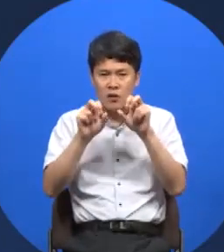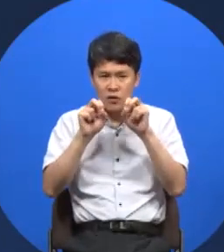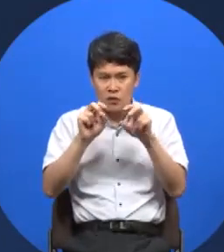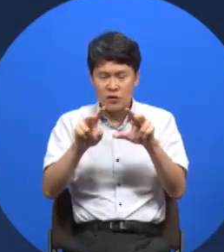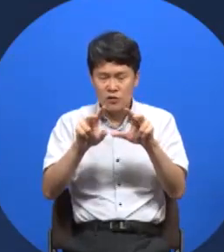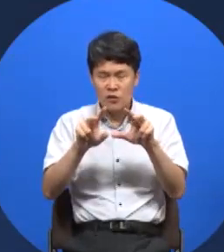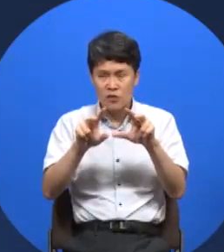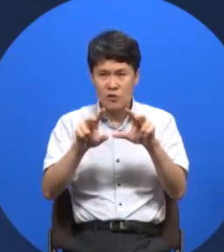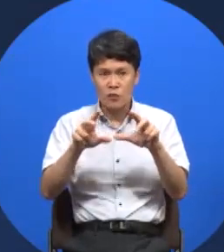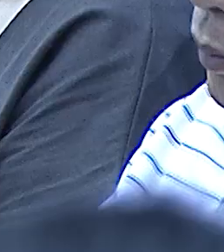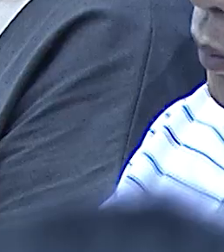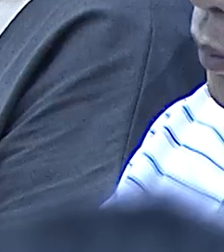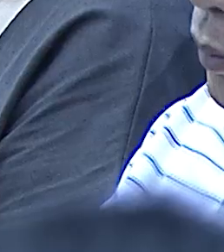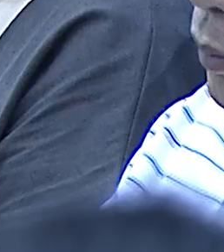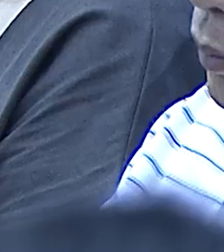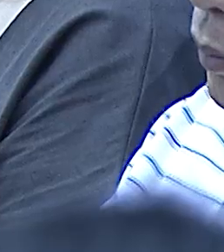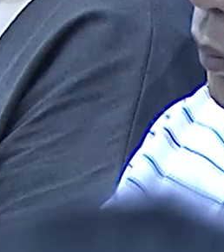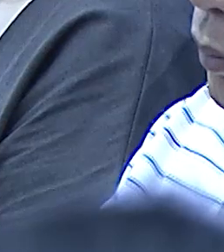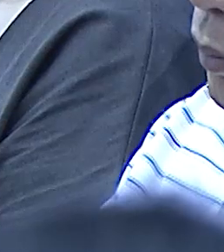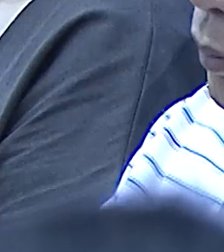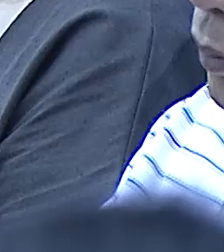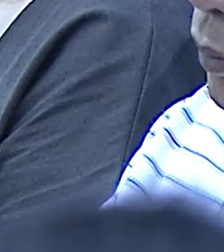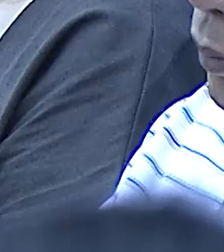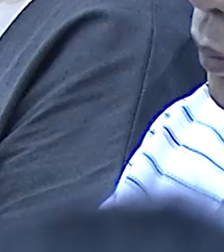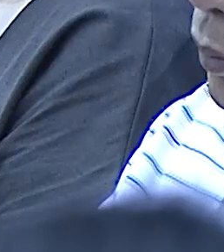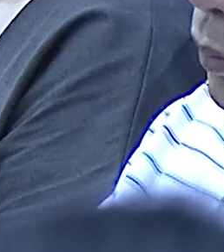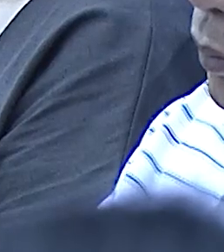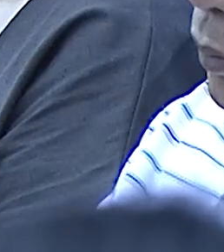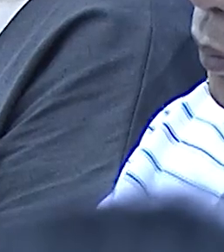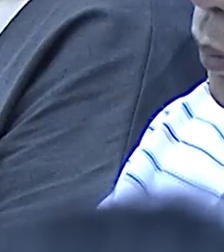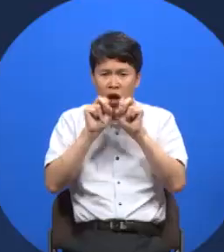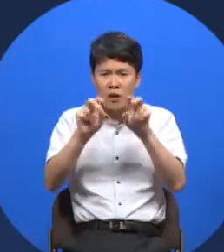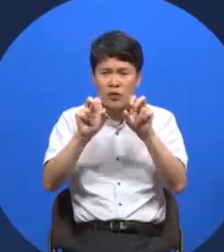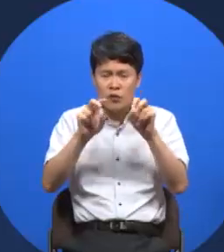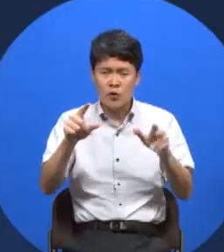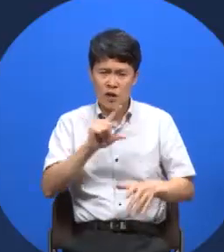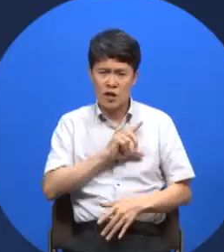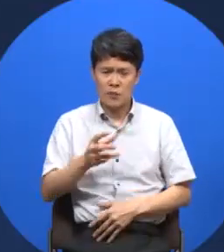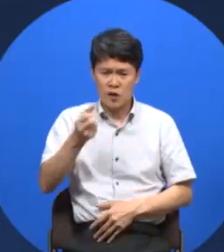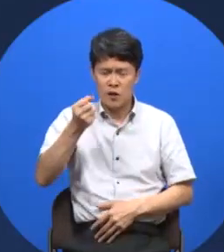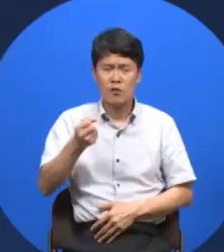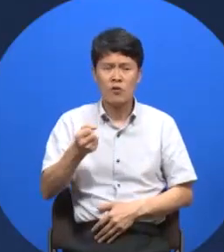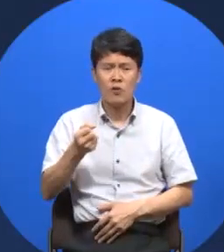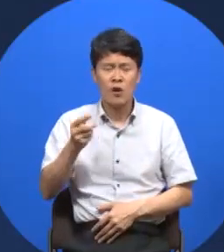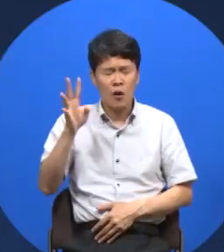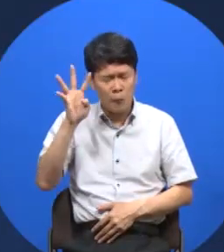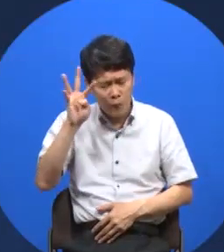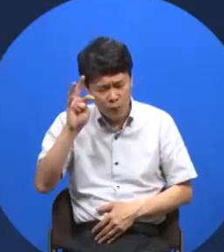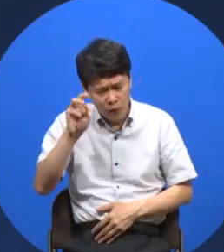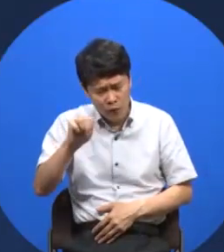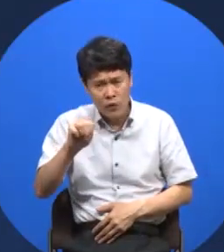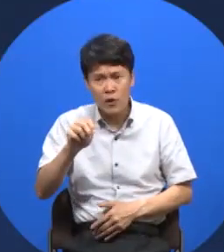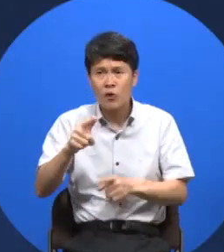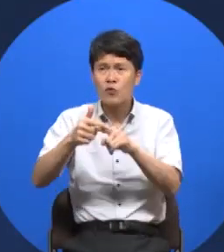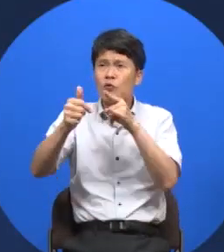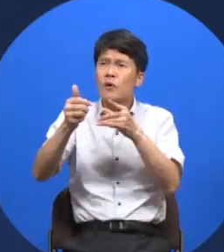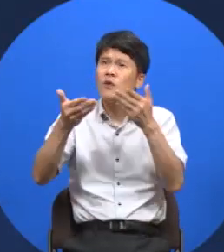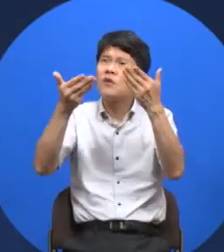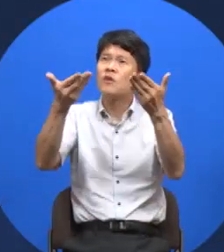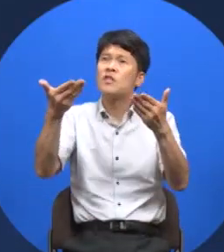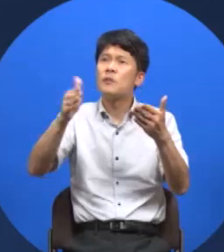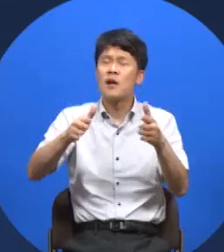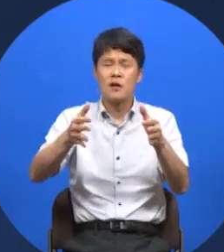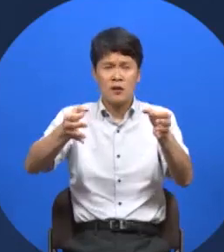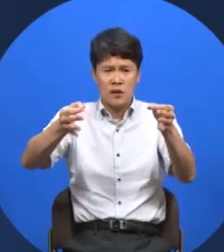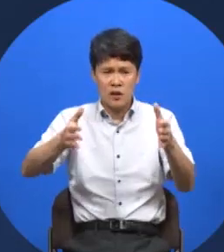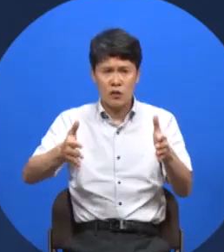마당을 준비해 주신 것입니다. 우리가 선교라는 이름으로 몇 날을 주께 드렸습니다만은 사실 그 기간